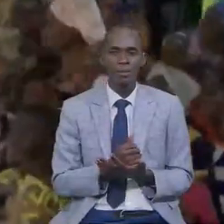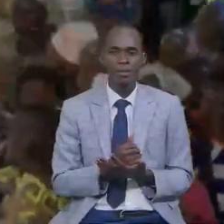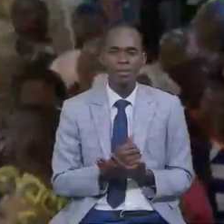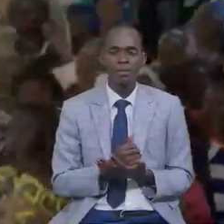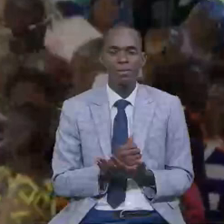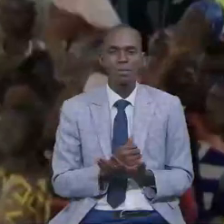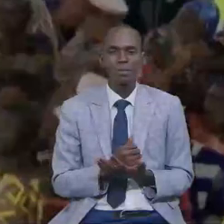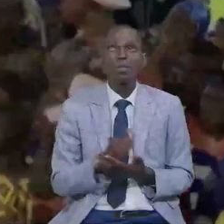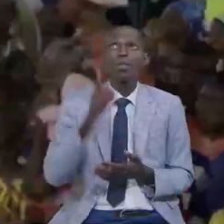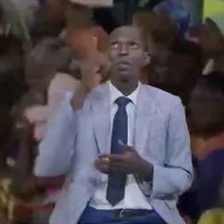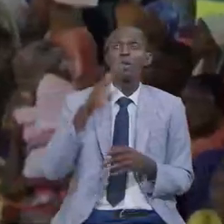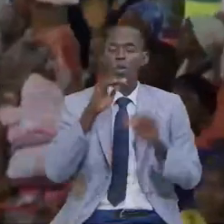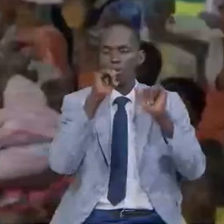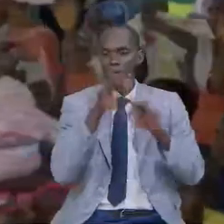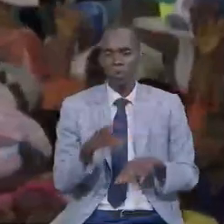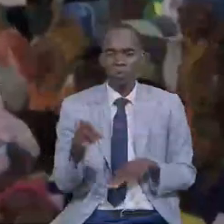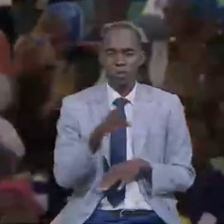Que Dieu vous bénisse toujours debout.